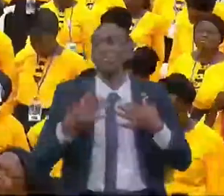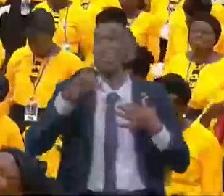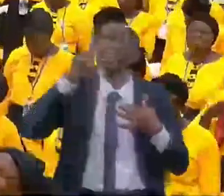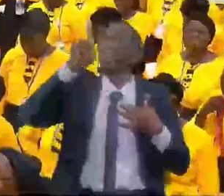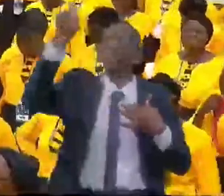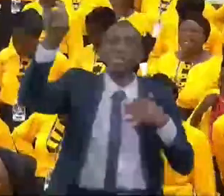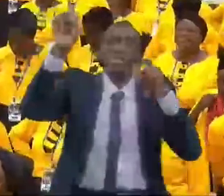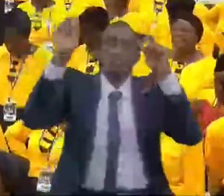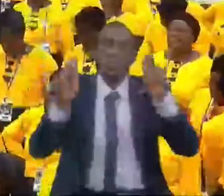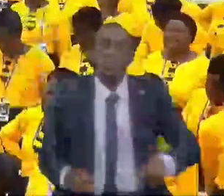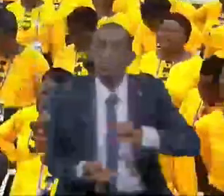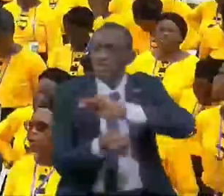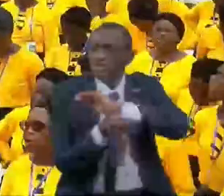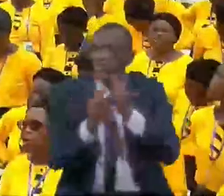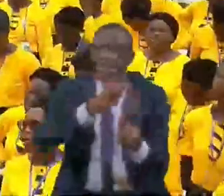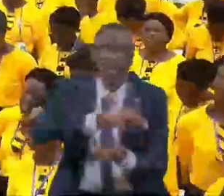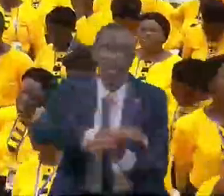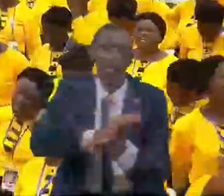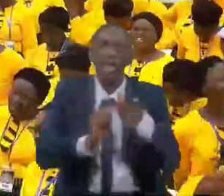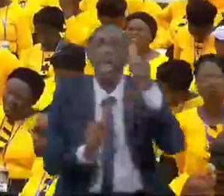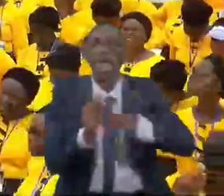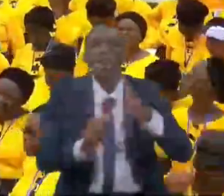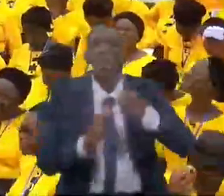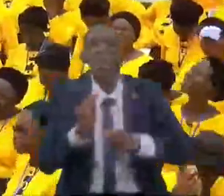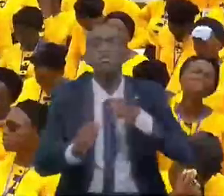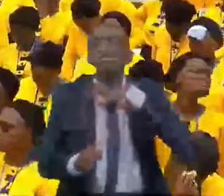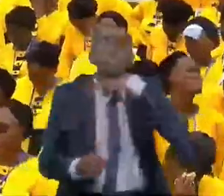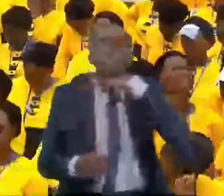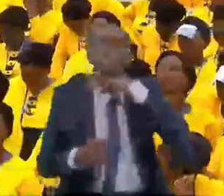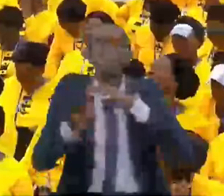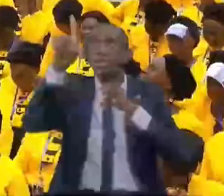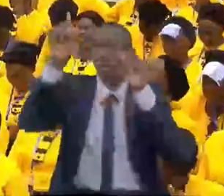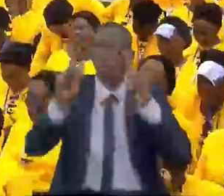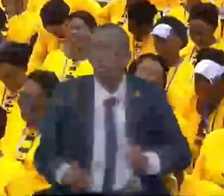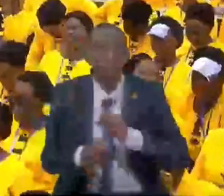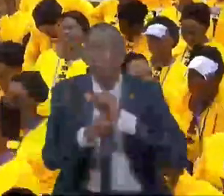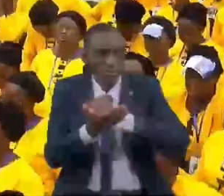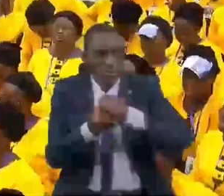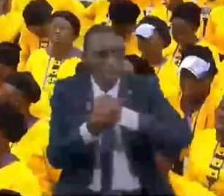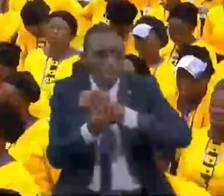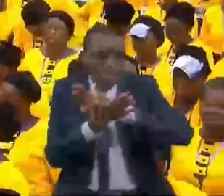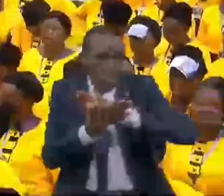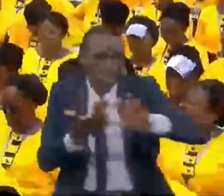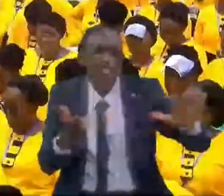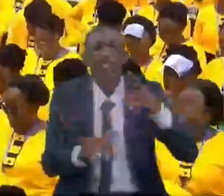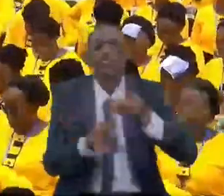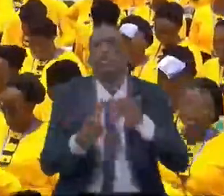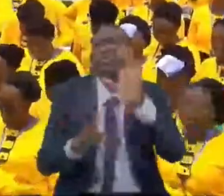Il n'y a pas de corruption qui ne puisse purifier de ta vie.